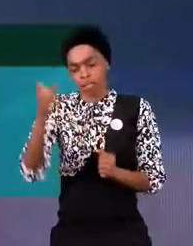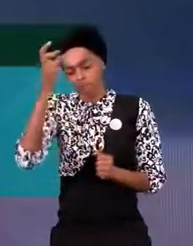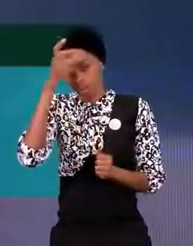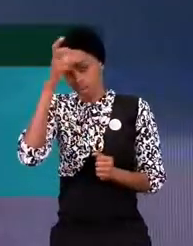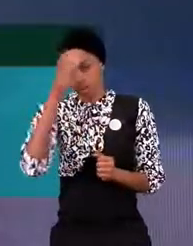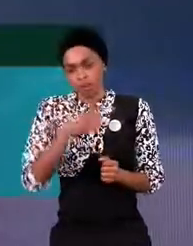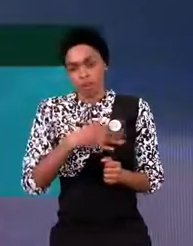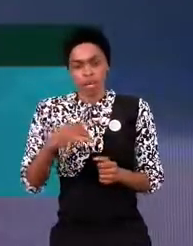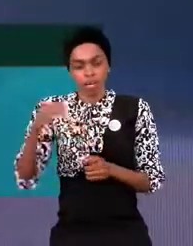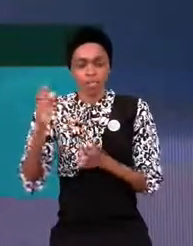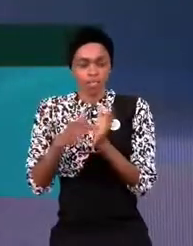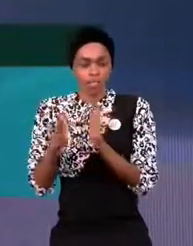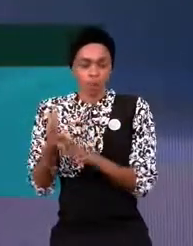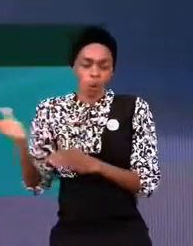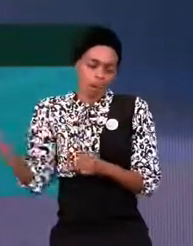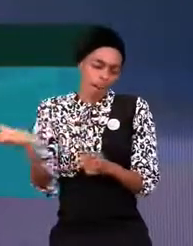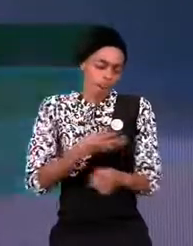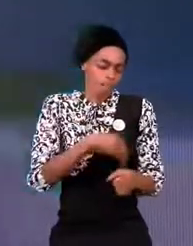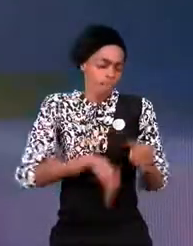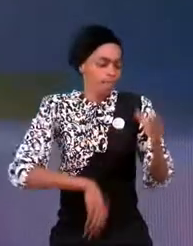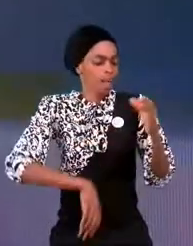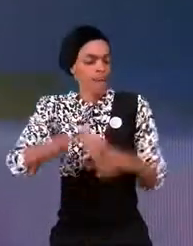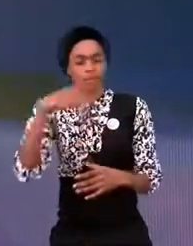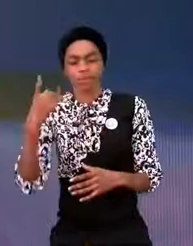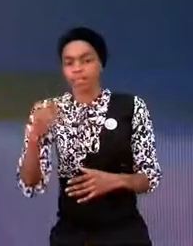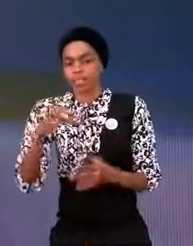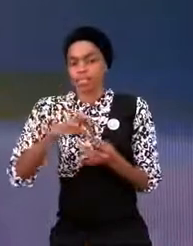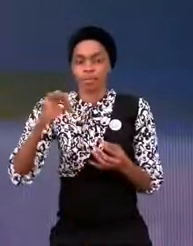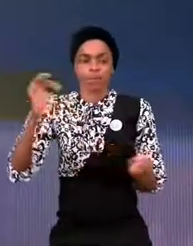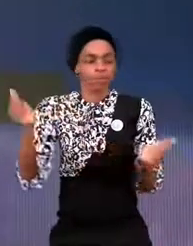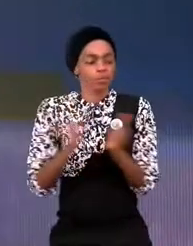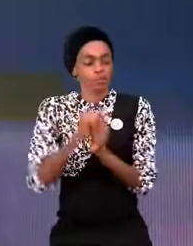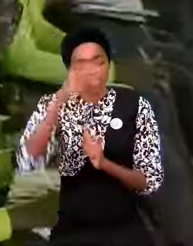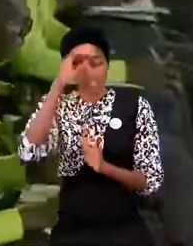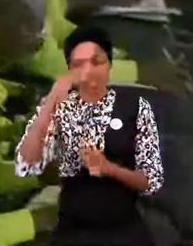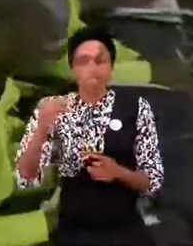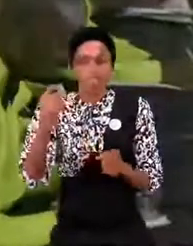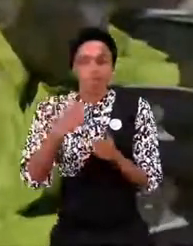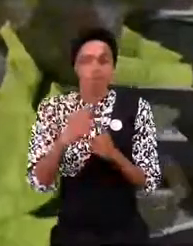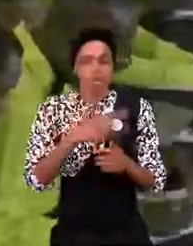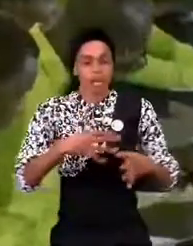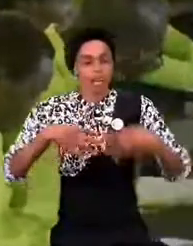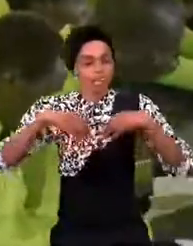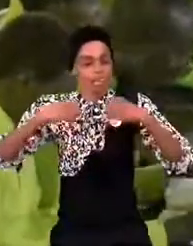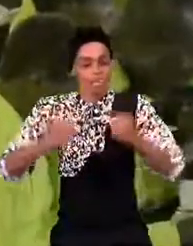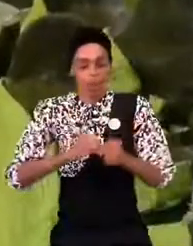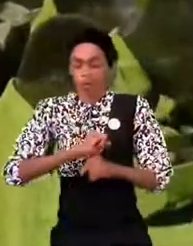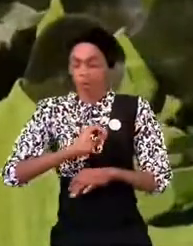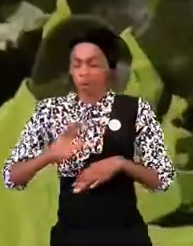esprits par sa parole et il guérit tout. Combien a-t-il